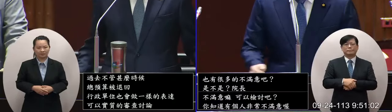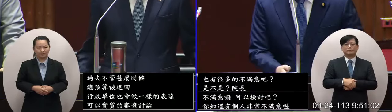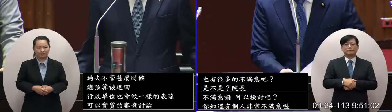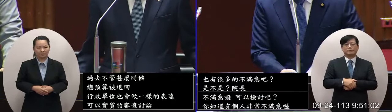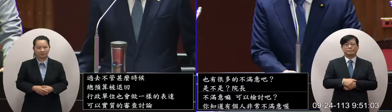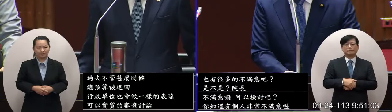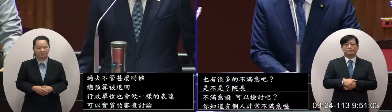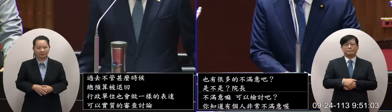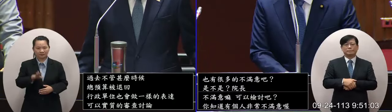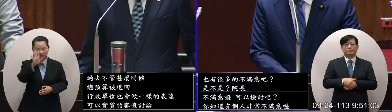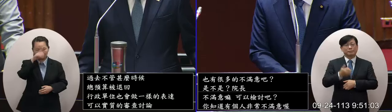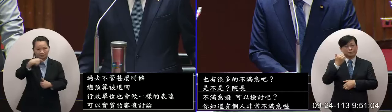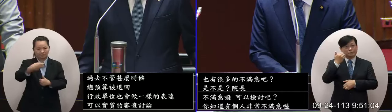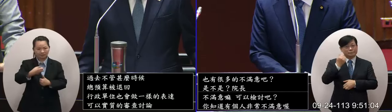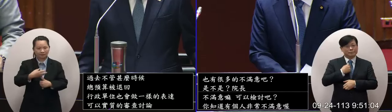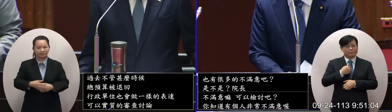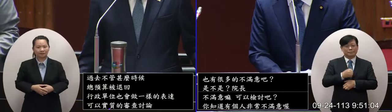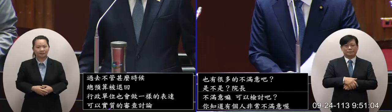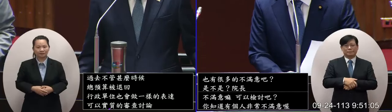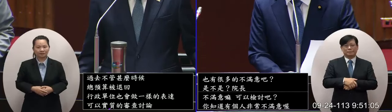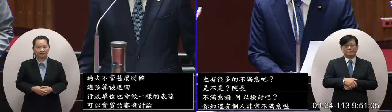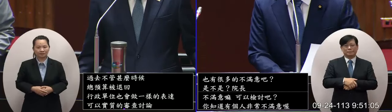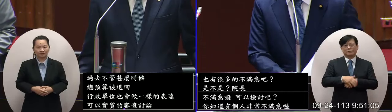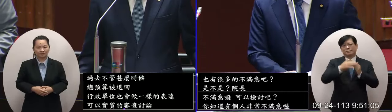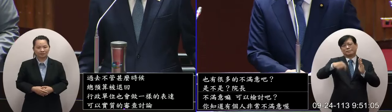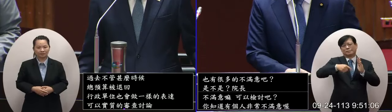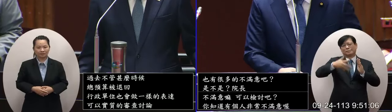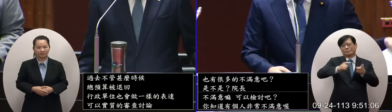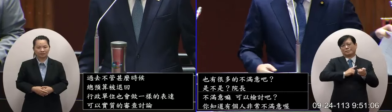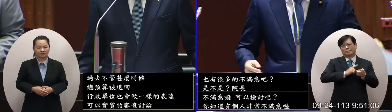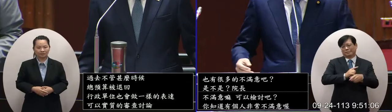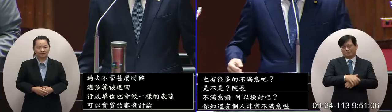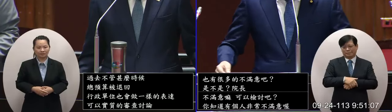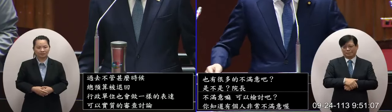你知道谁吗？就是卓荣泰院长你自己啊。